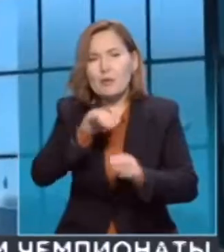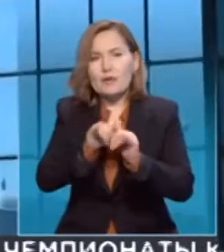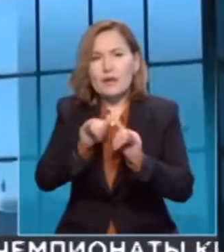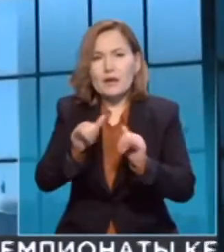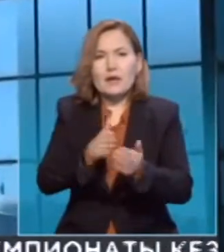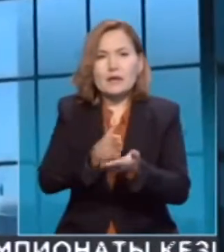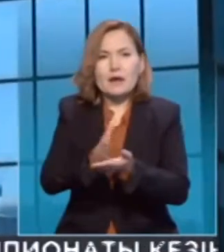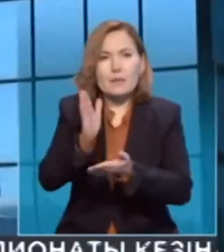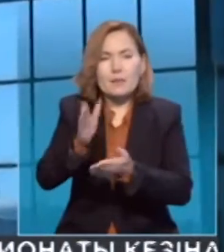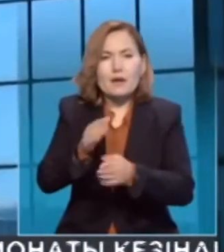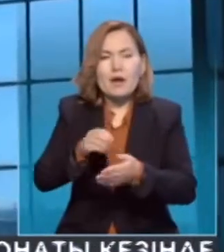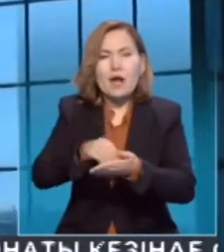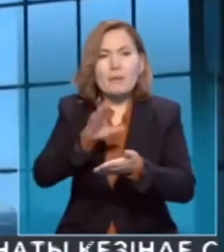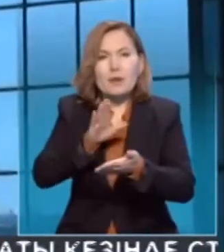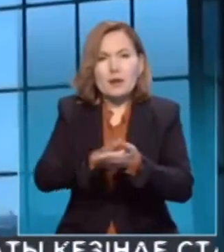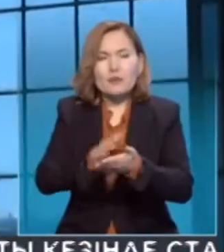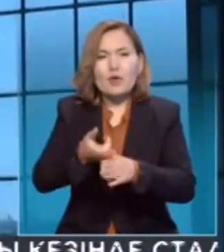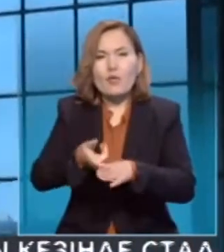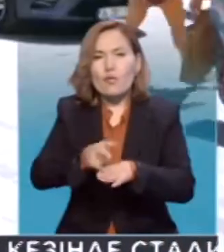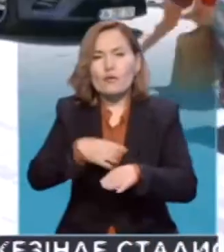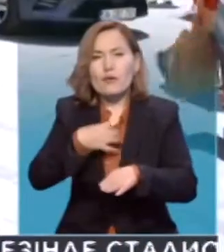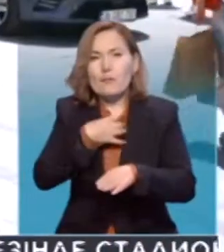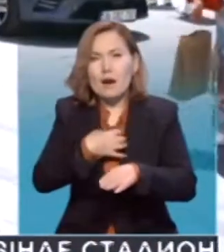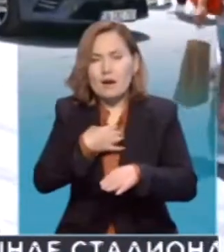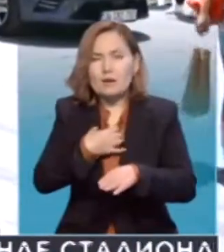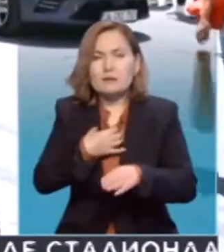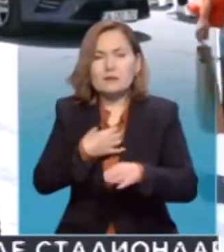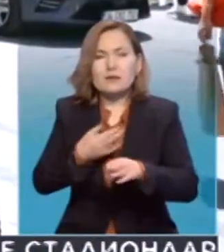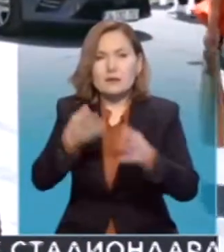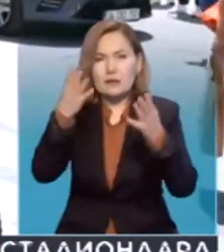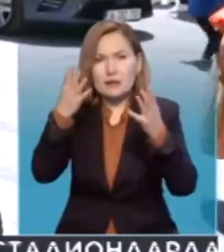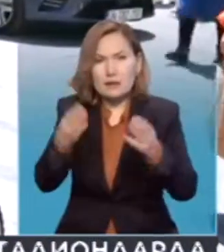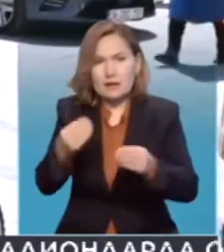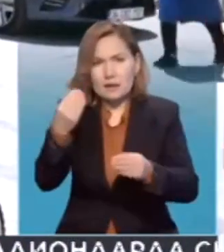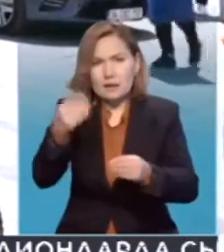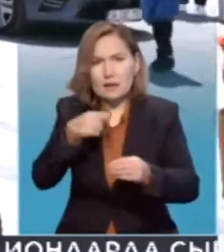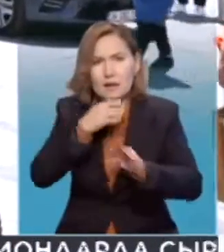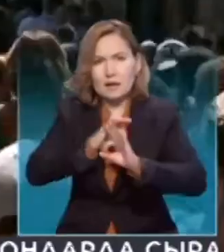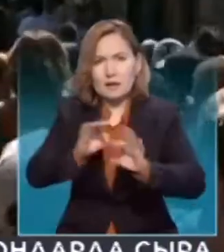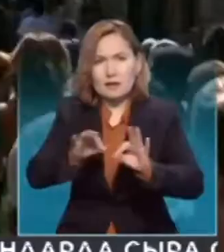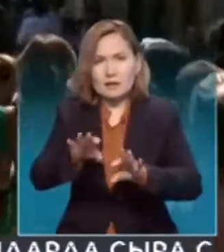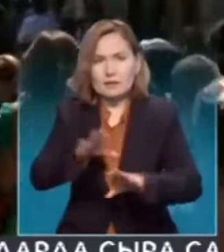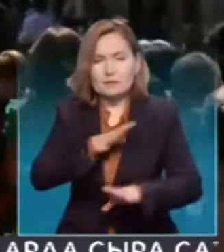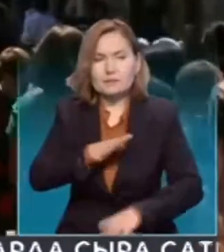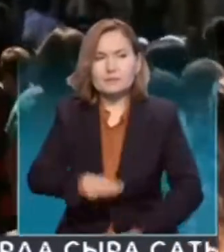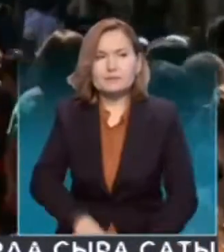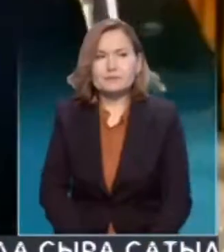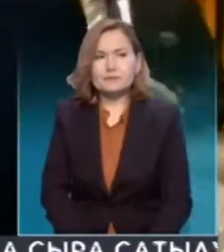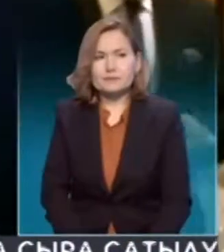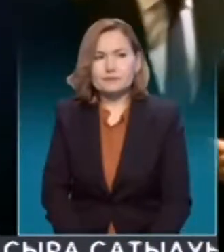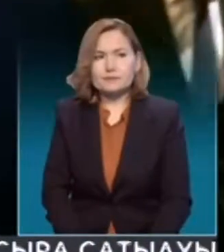даму стратегиясын белгілейтін маңызды саяси науқан деген баға беріп отыр.